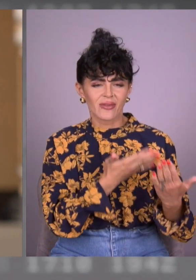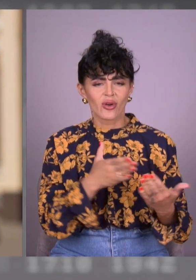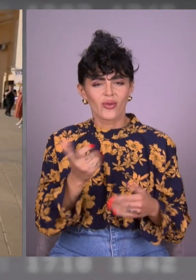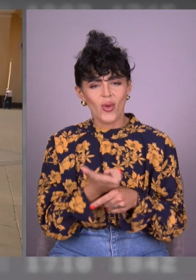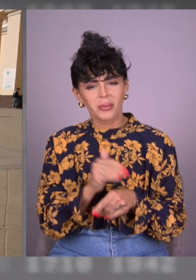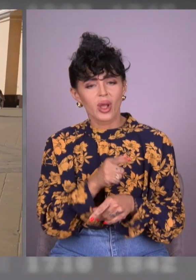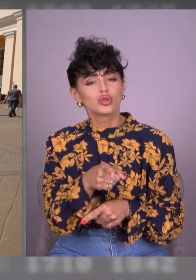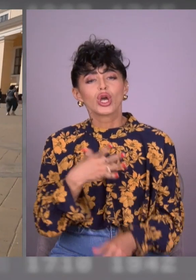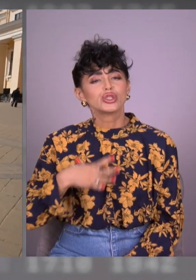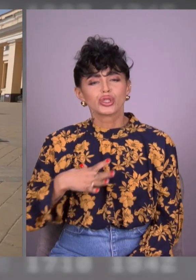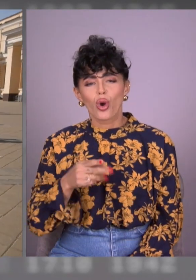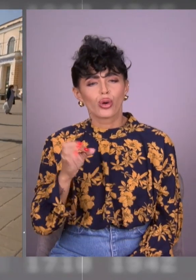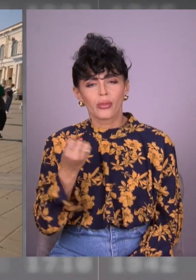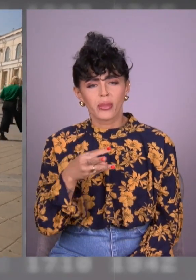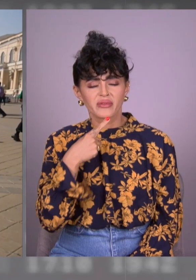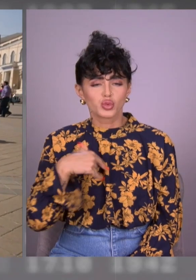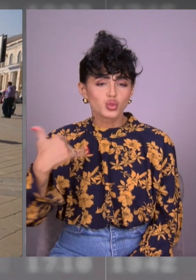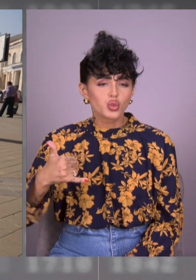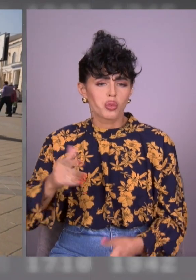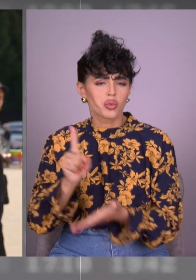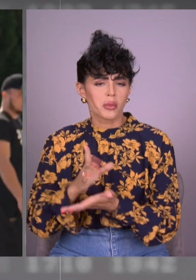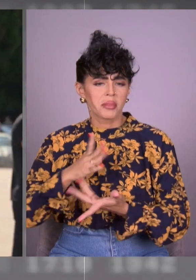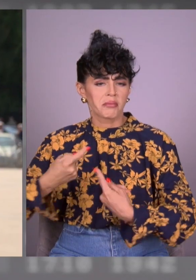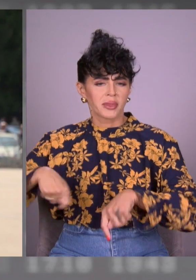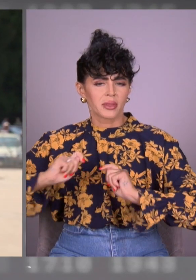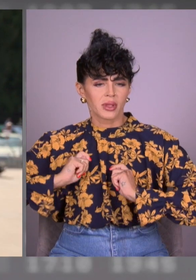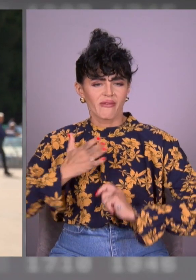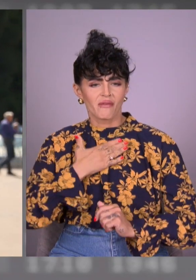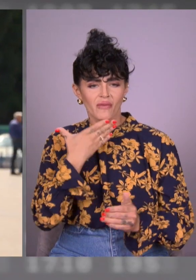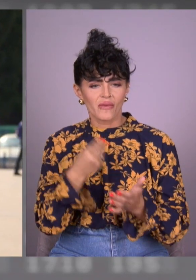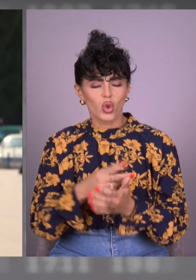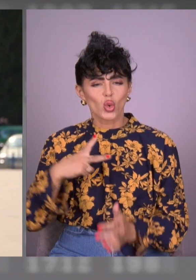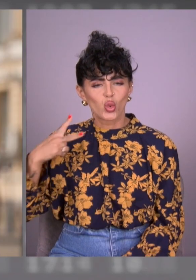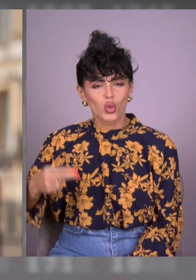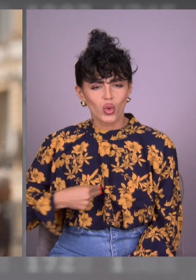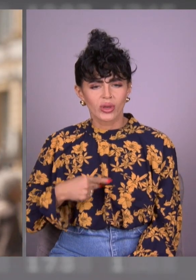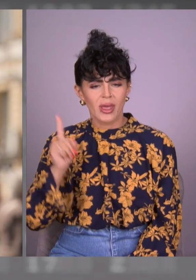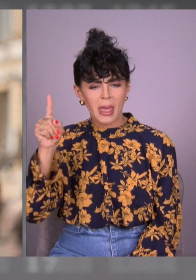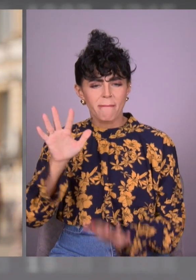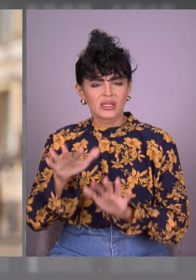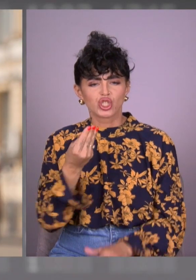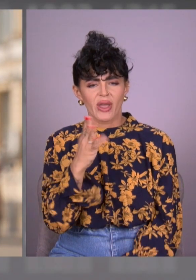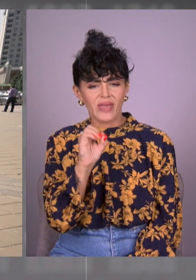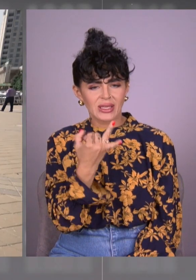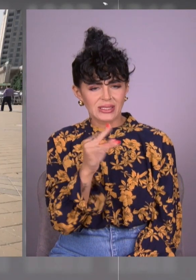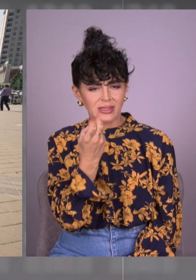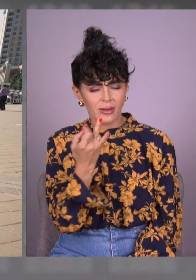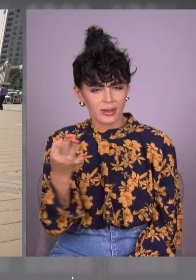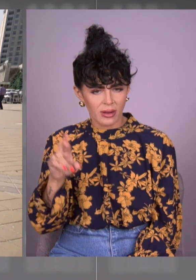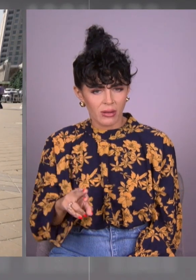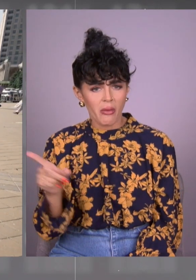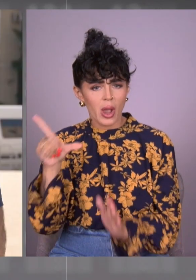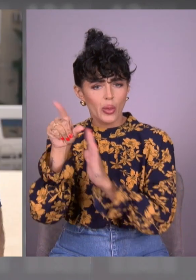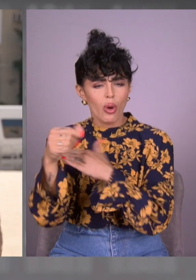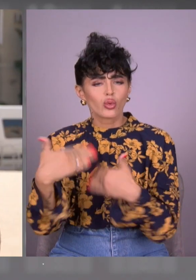ви чекаєте тут? Сумки. Сумки чекаєте? Від кого? Від дочки Швейцарії. А вони в Швейцарії виїхали?